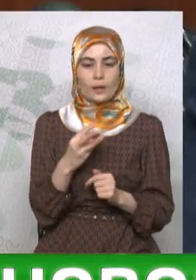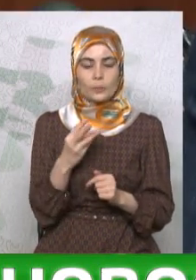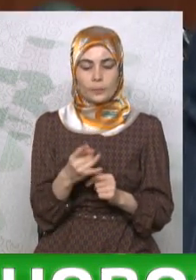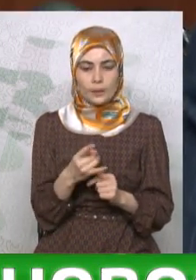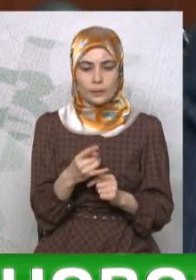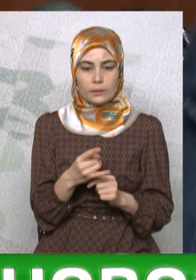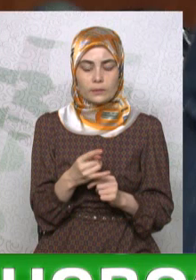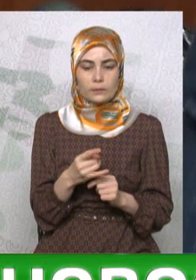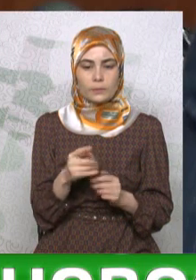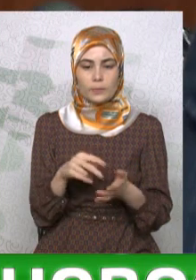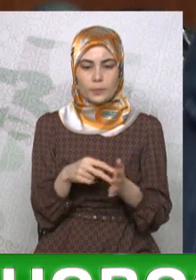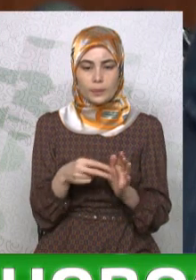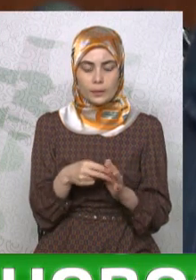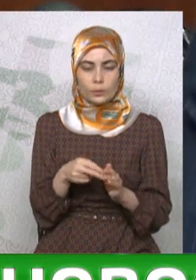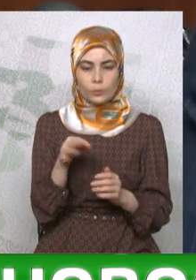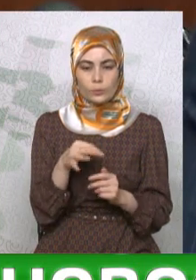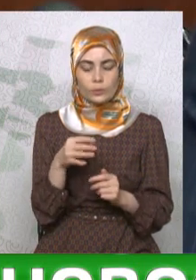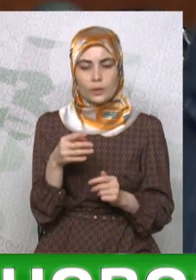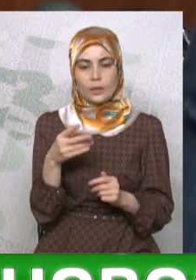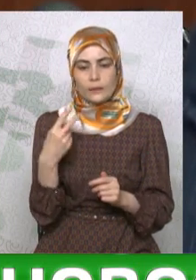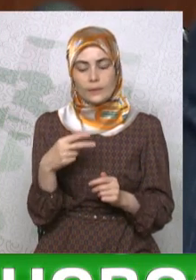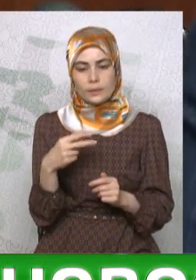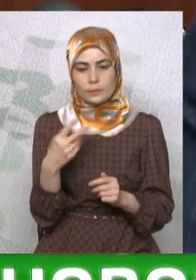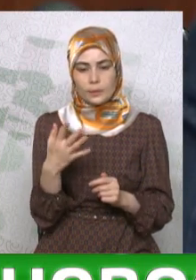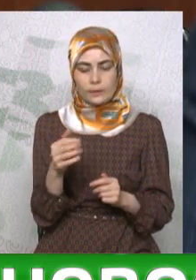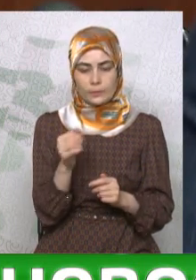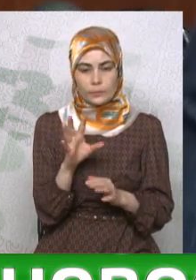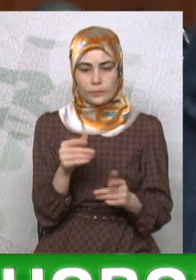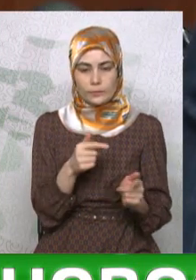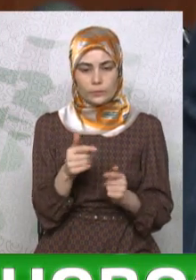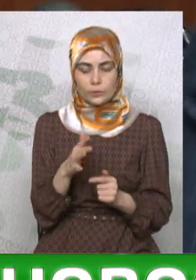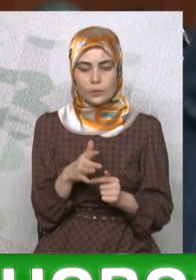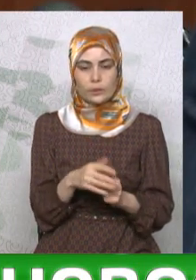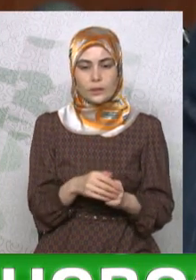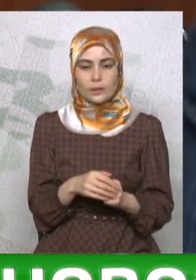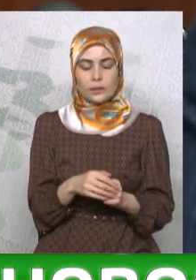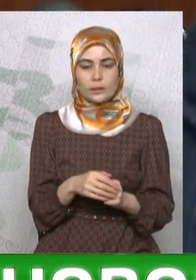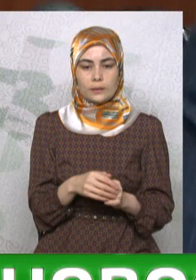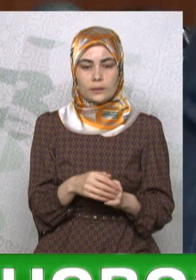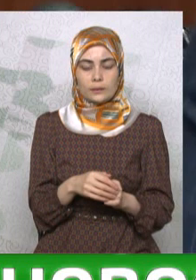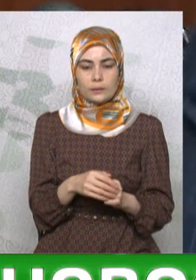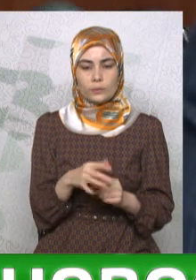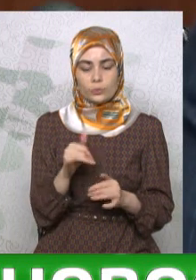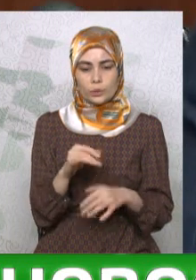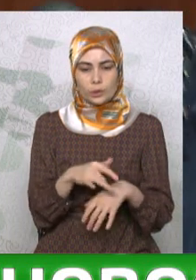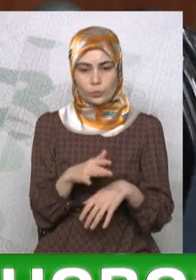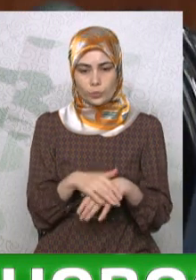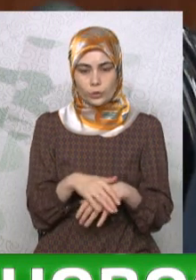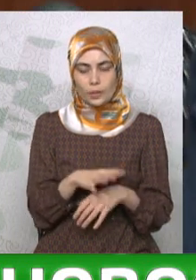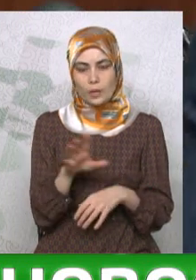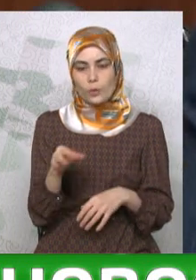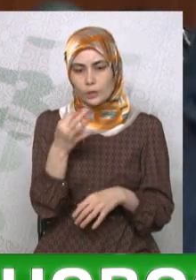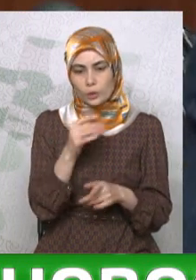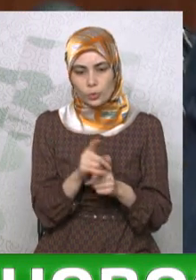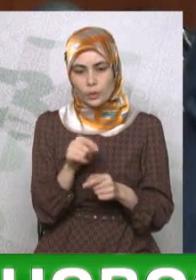до 25 числа закончить все капитальные ремонты. На сегодняшний день 3 уже заактированы, СД уже закончены. Остальные тоже на этой неделе